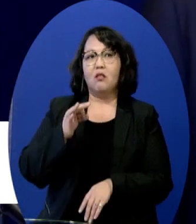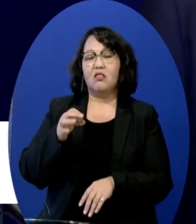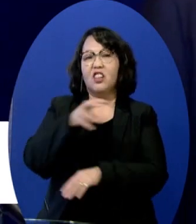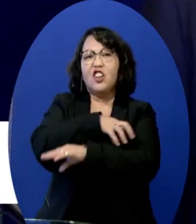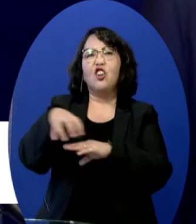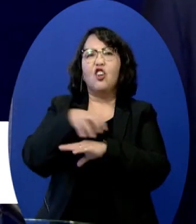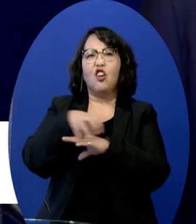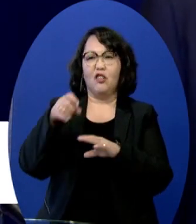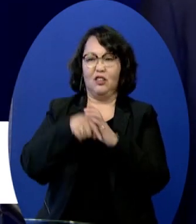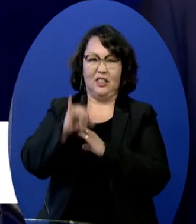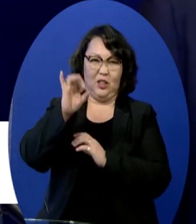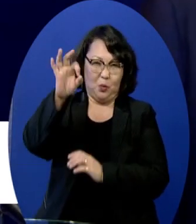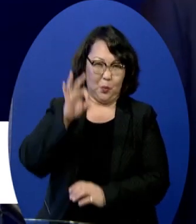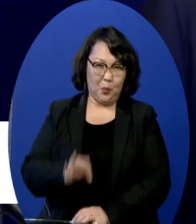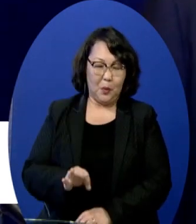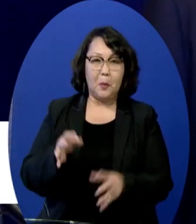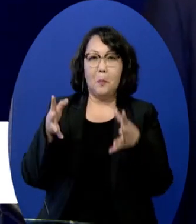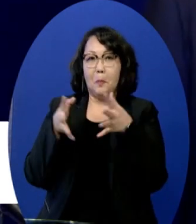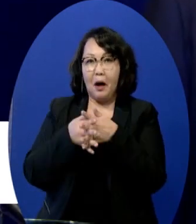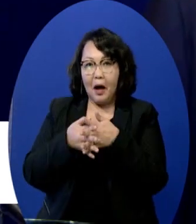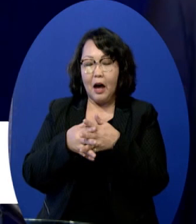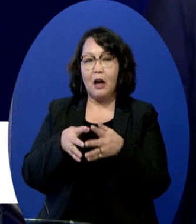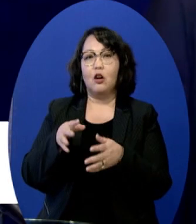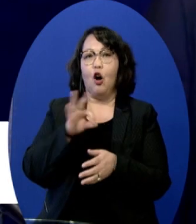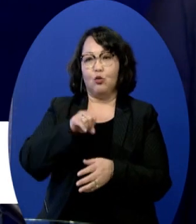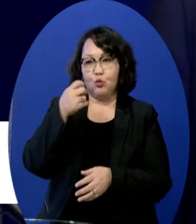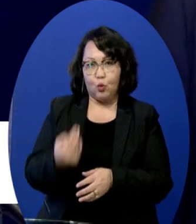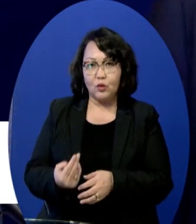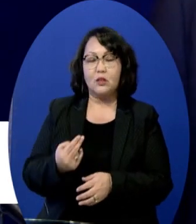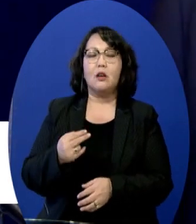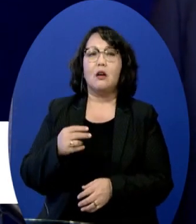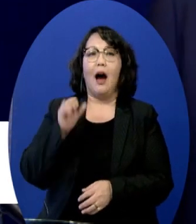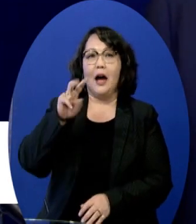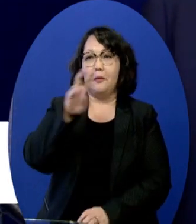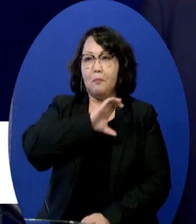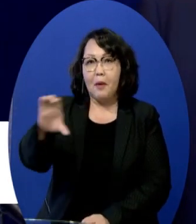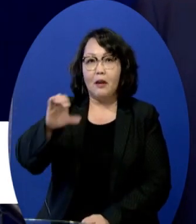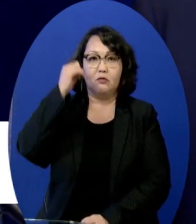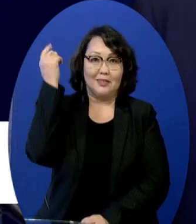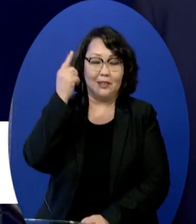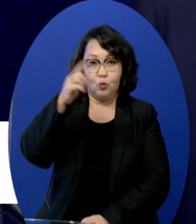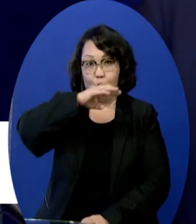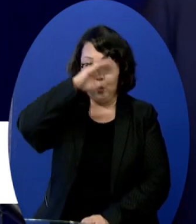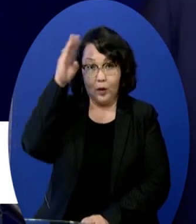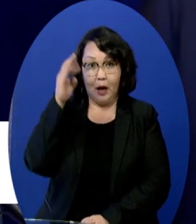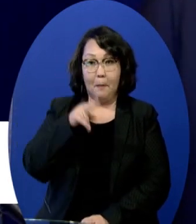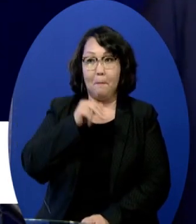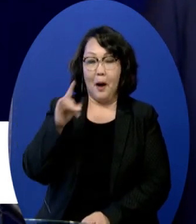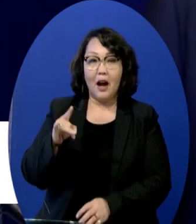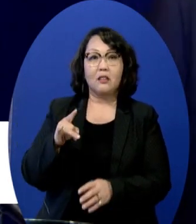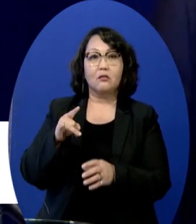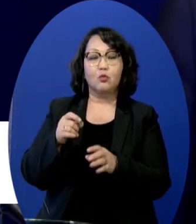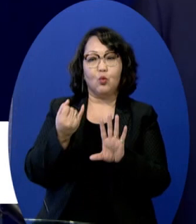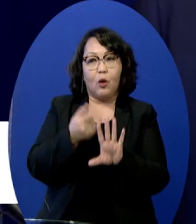гэр хороолдолтой байна. За орон сууцнд бол орон сууц болоод аж ахуй нэгжийн цахилгаан дулааны эрчим хүчний хэрэглэгээ болов